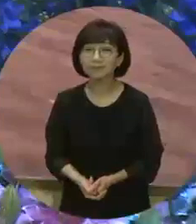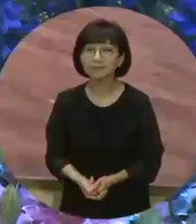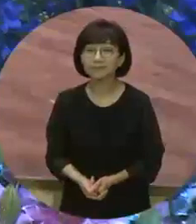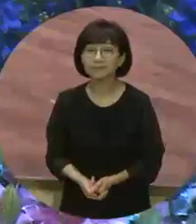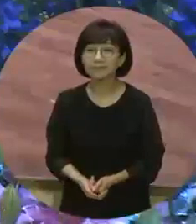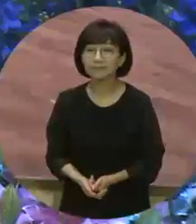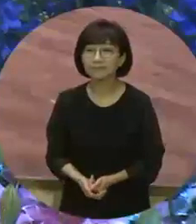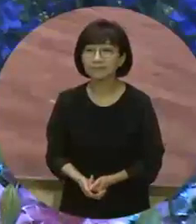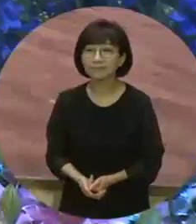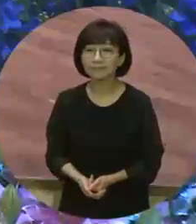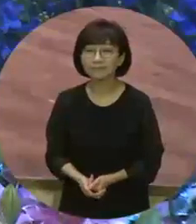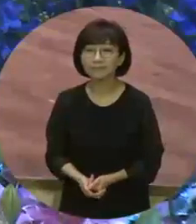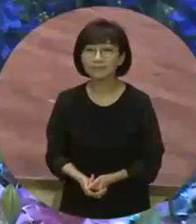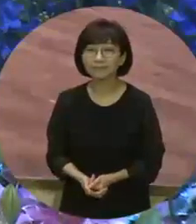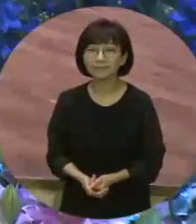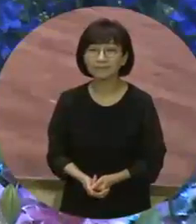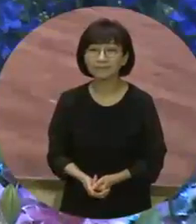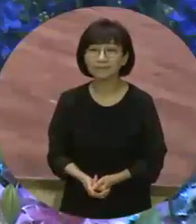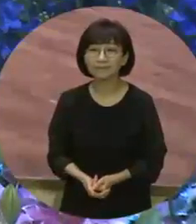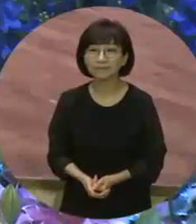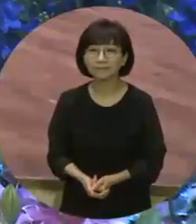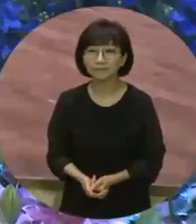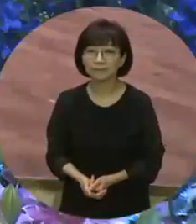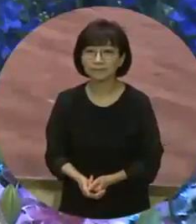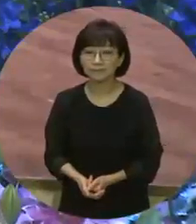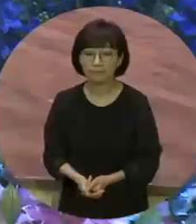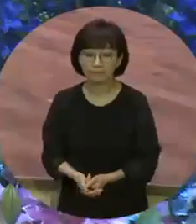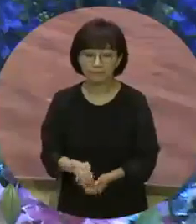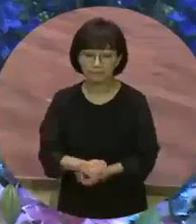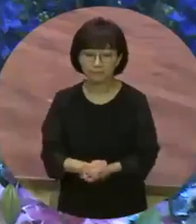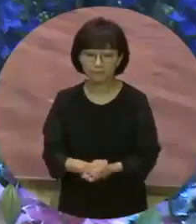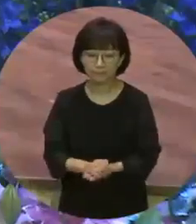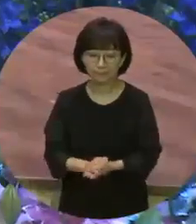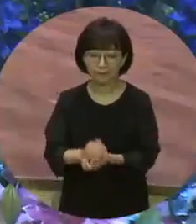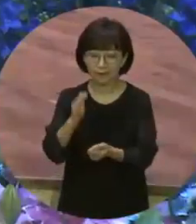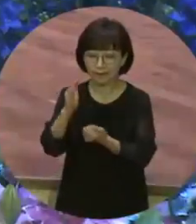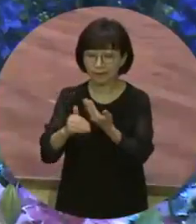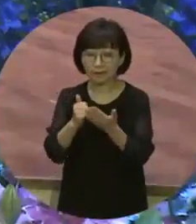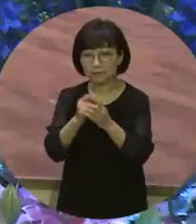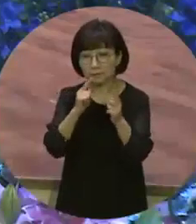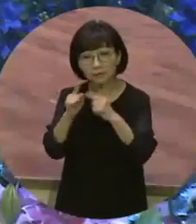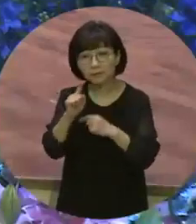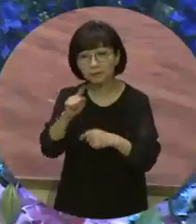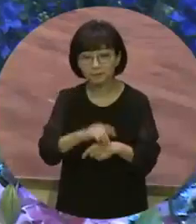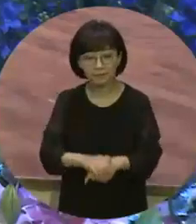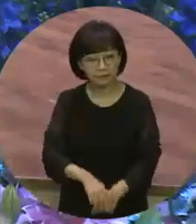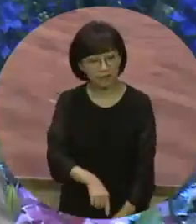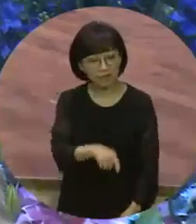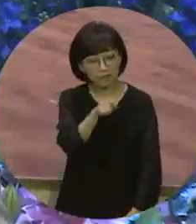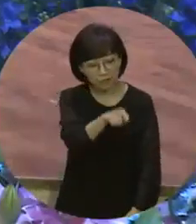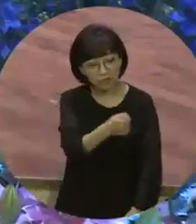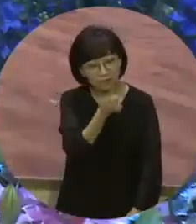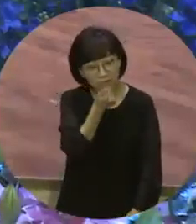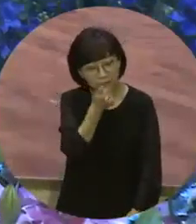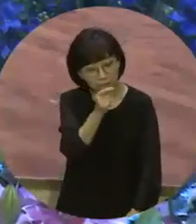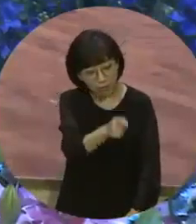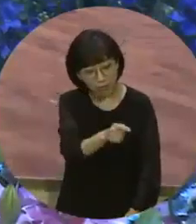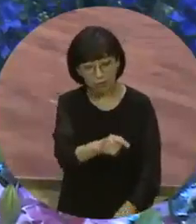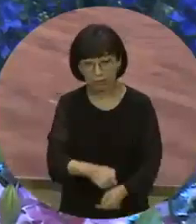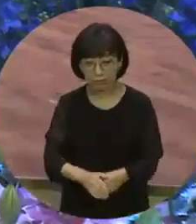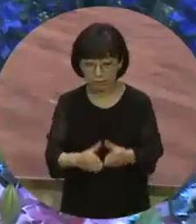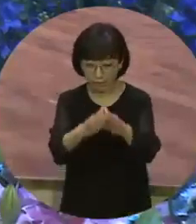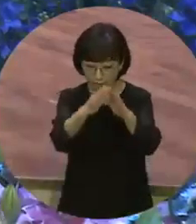성경은 뭐라 말합니까? 너 애굽을 선택할래? 나를 선택할래? 지금 내가 하는 말은 이해가 안